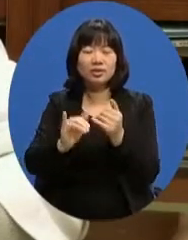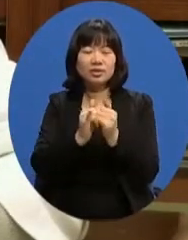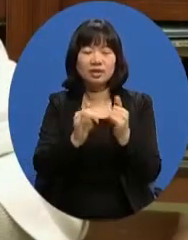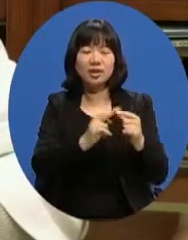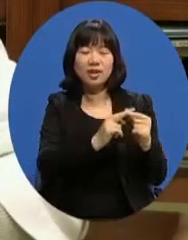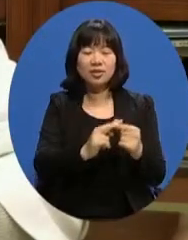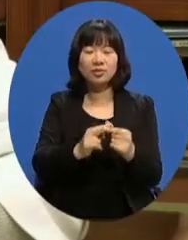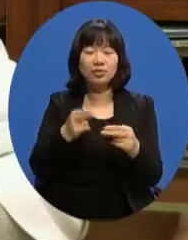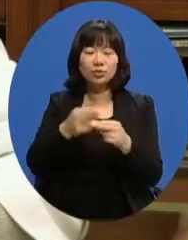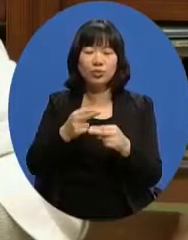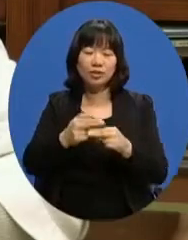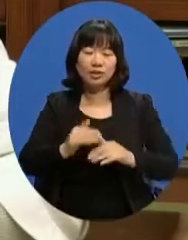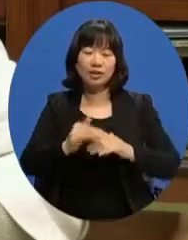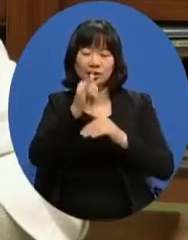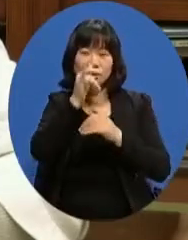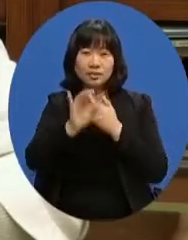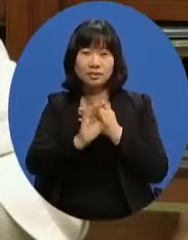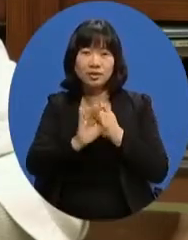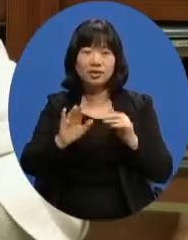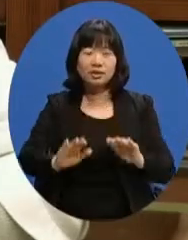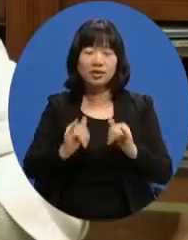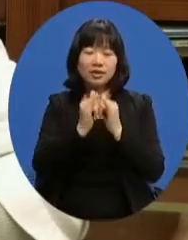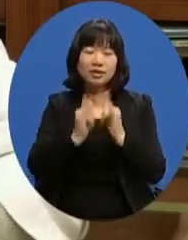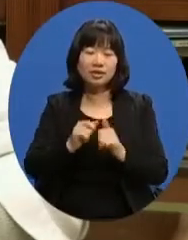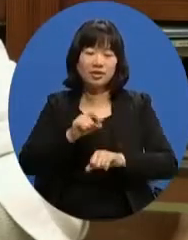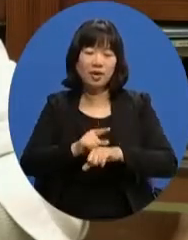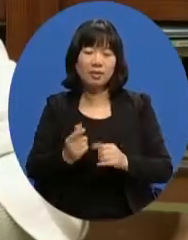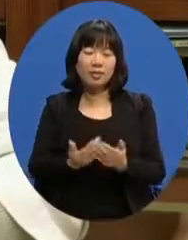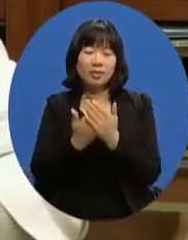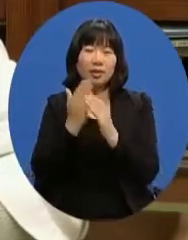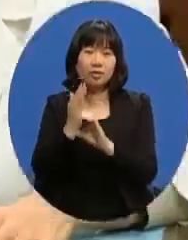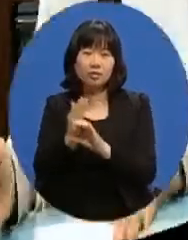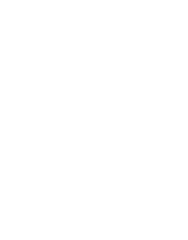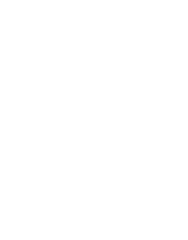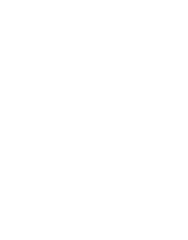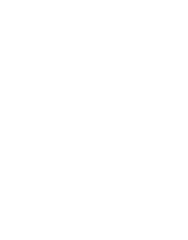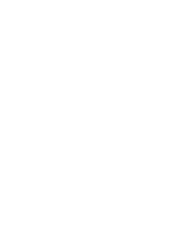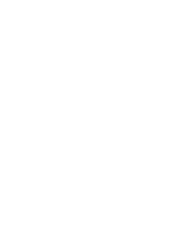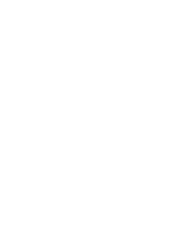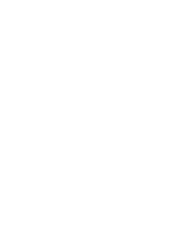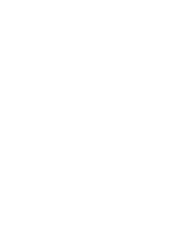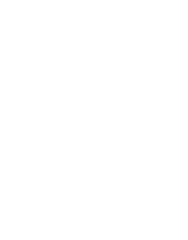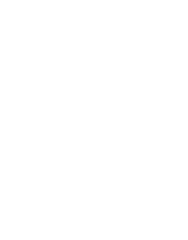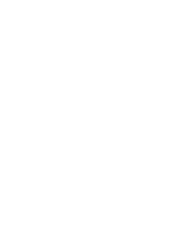사람하고 같이 요리 과정을 하게 된다면 사회성이 발달되는데도 도움이 되고요.